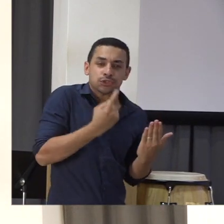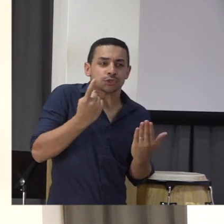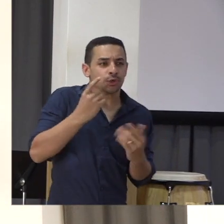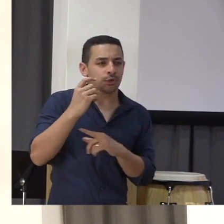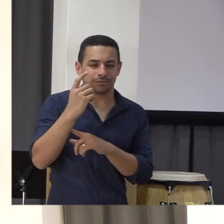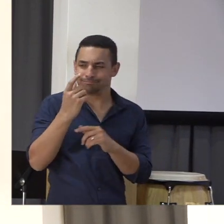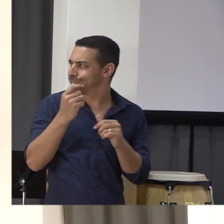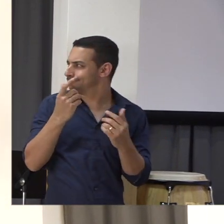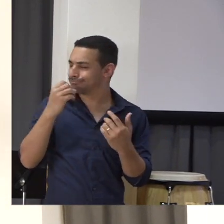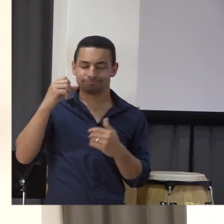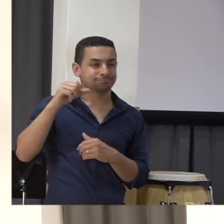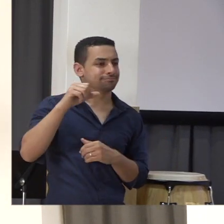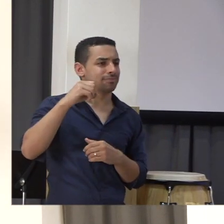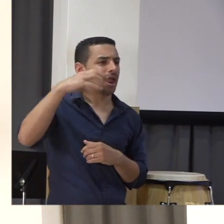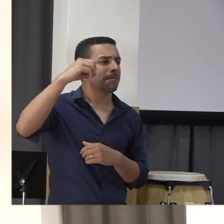lampe à pétrole.